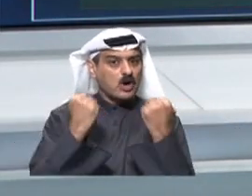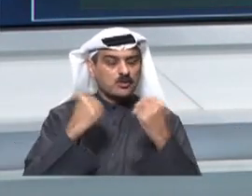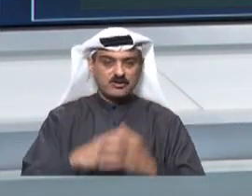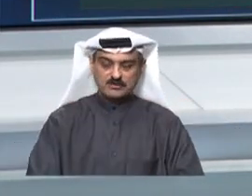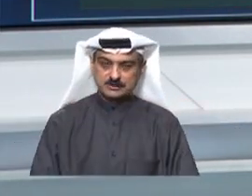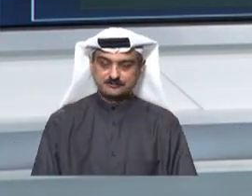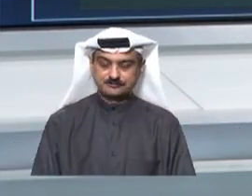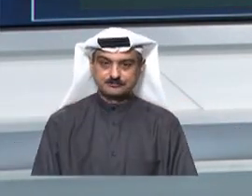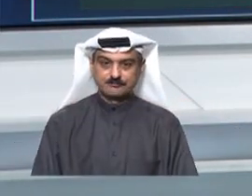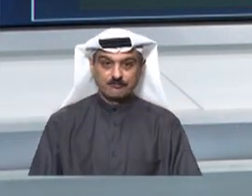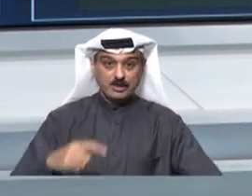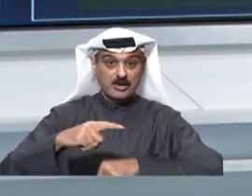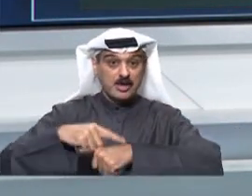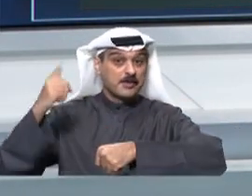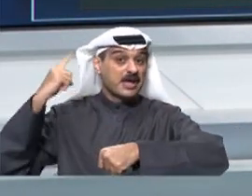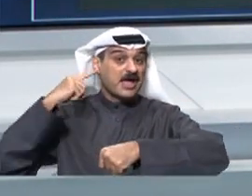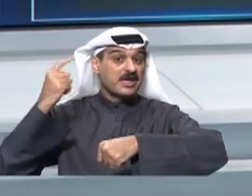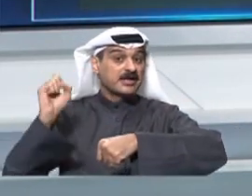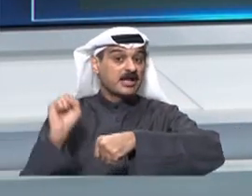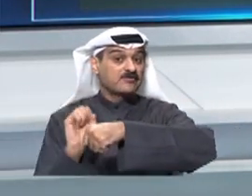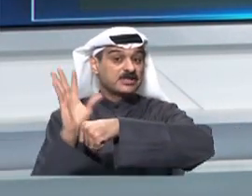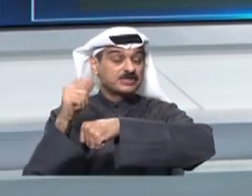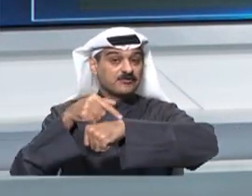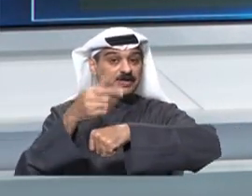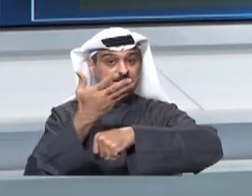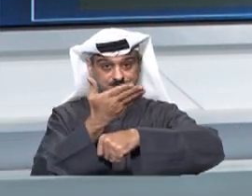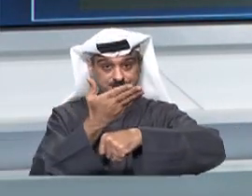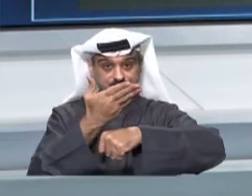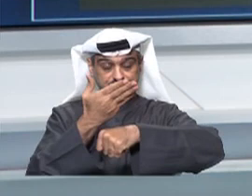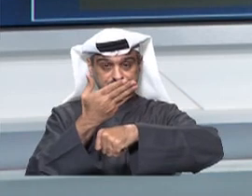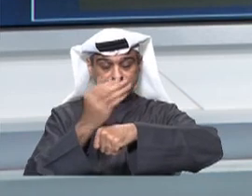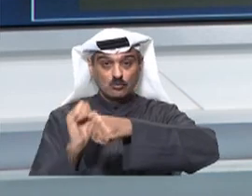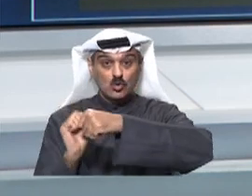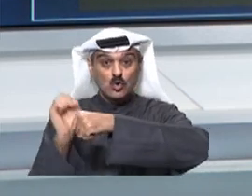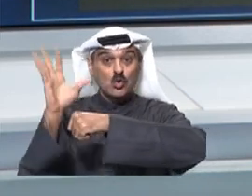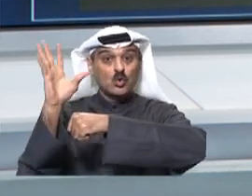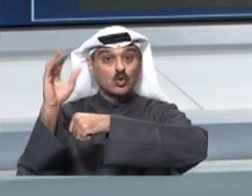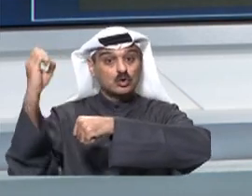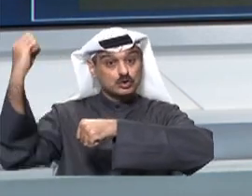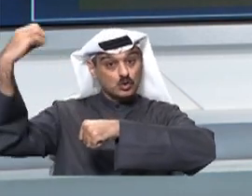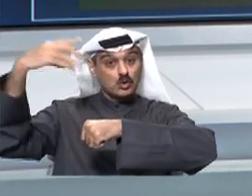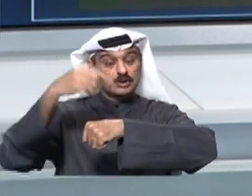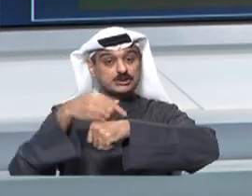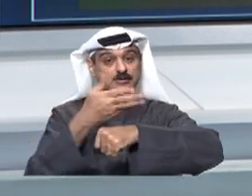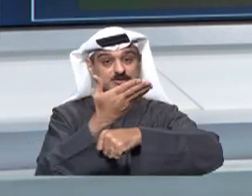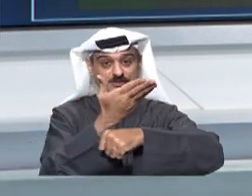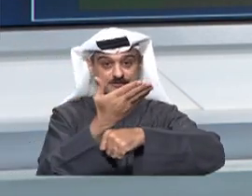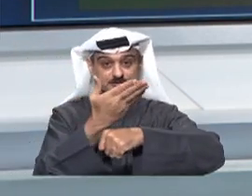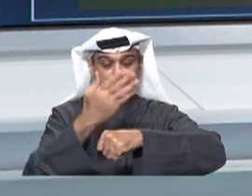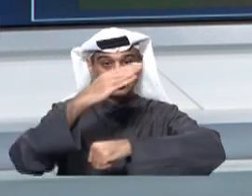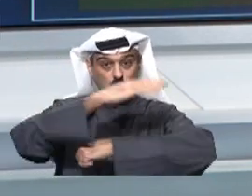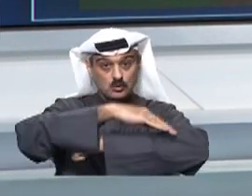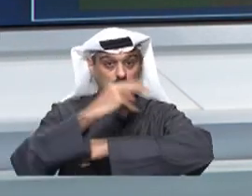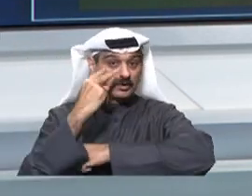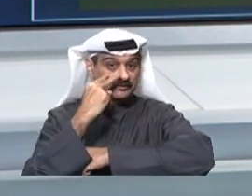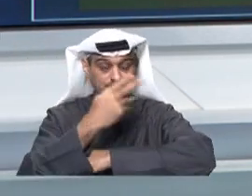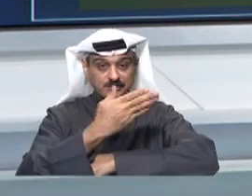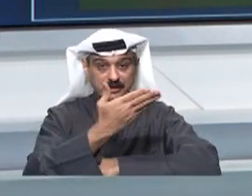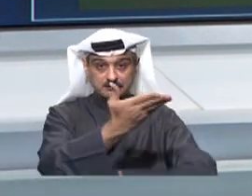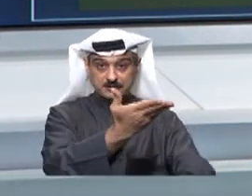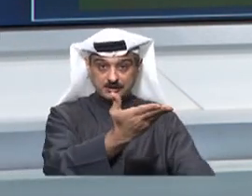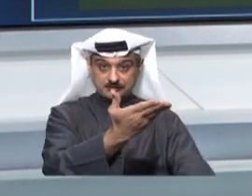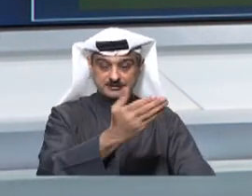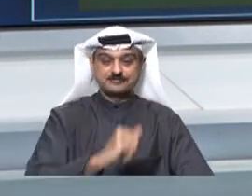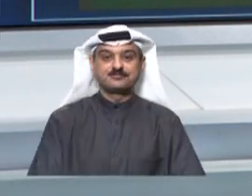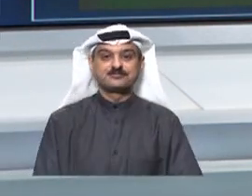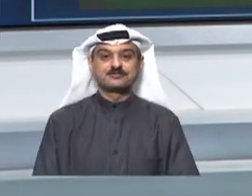المواقيت بإذن الله حسب التوقيت المحلي لمدينة الكويت، موعد أذان الفير الساعة 5:14 دقيقة، شروق الشمس 6:35،